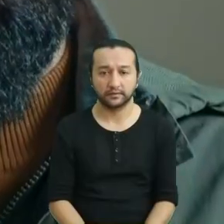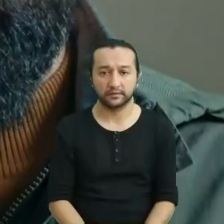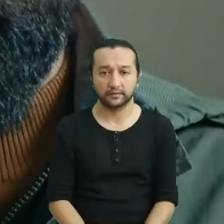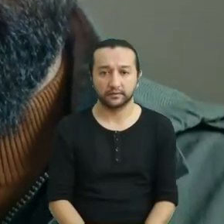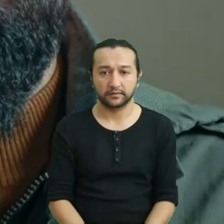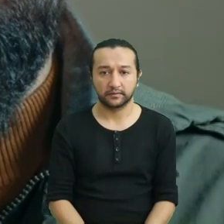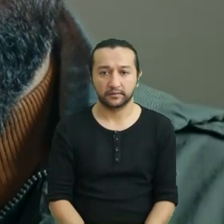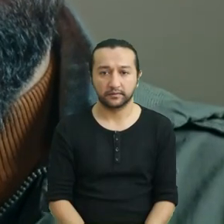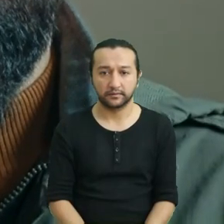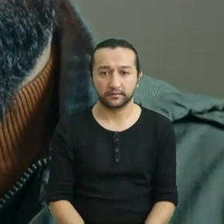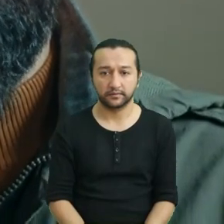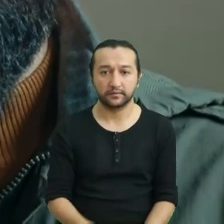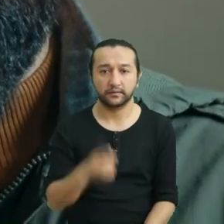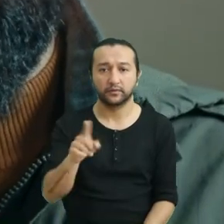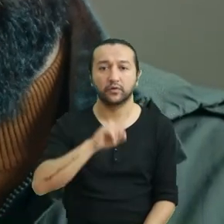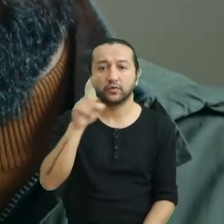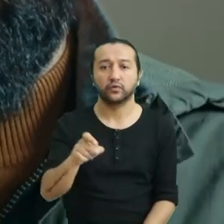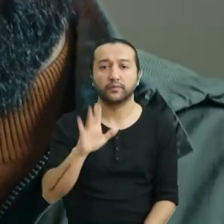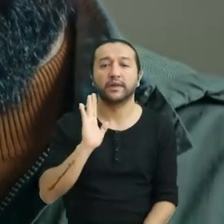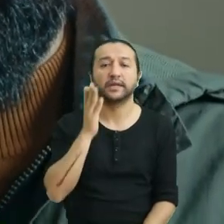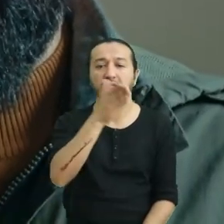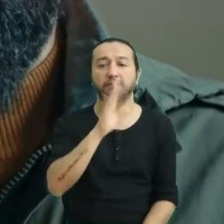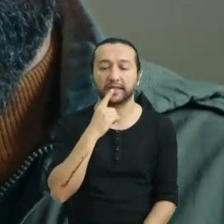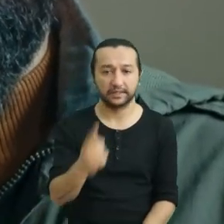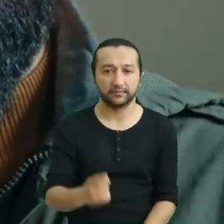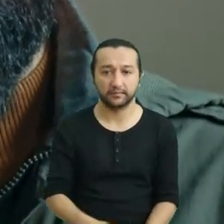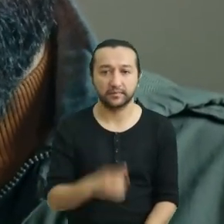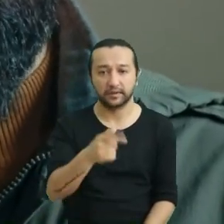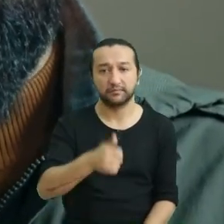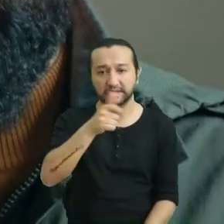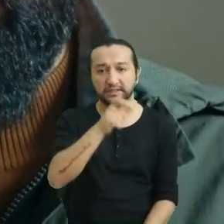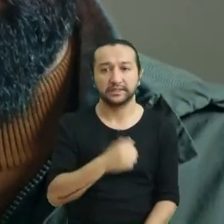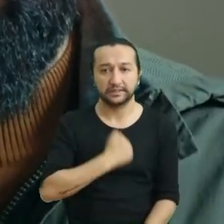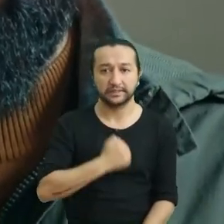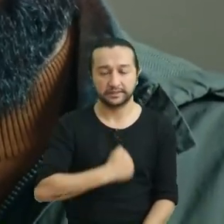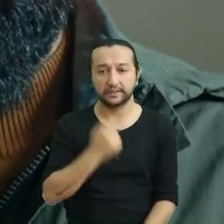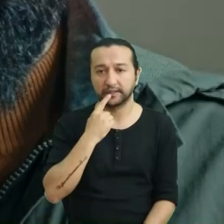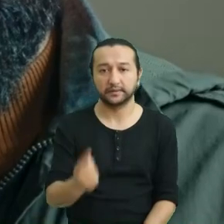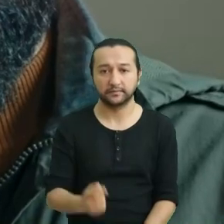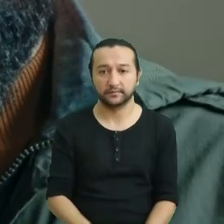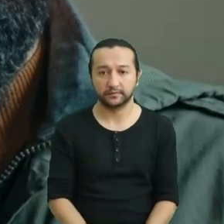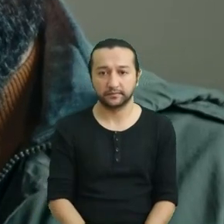Devran tedirgin bakıyor. Sormadan gitme dedim. Başkan kızar dedim.